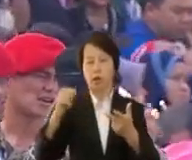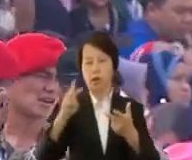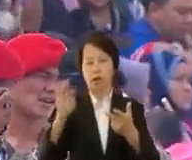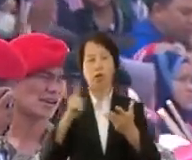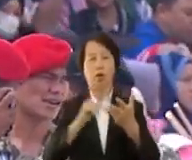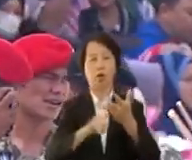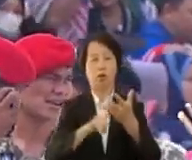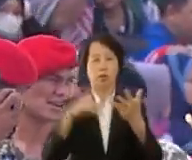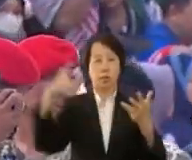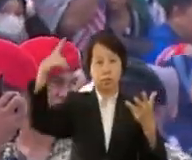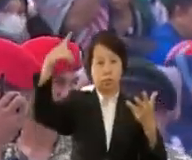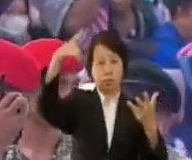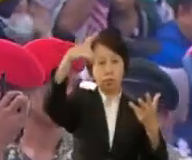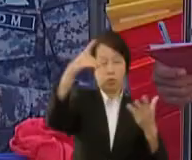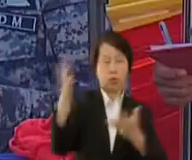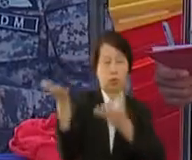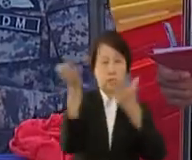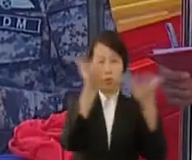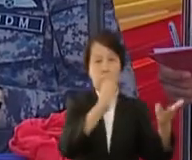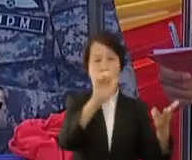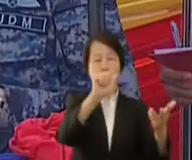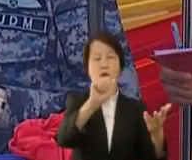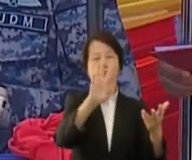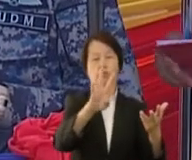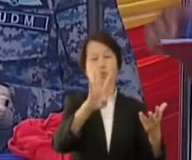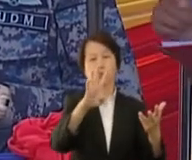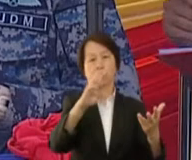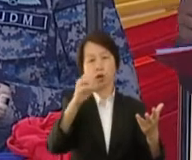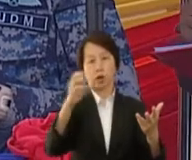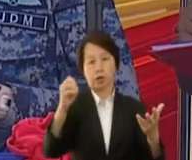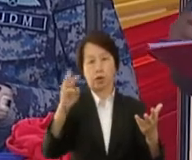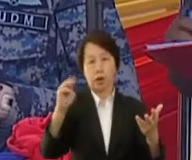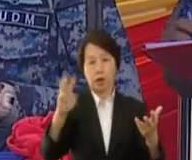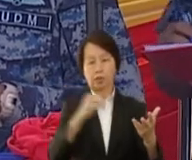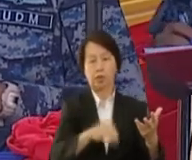serta pesawat angkut A-400M dan